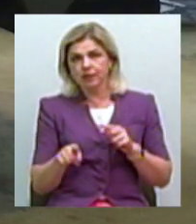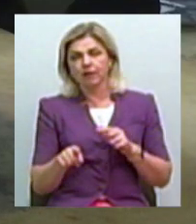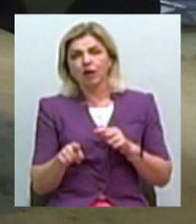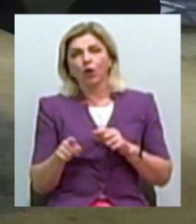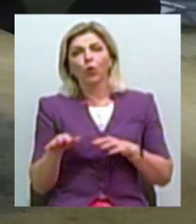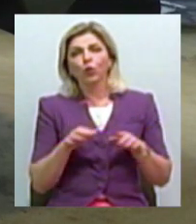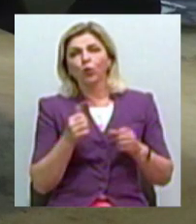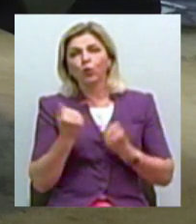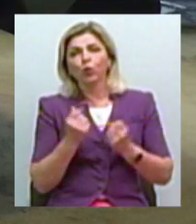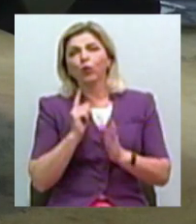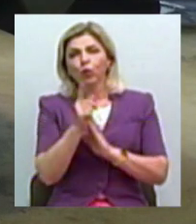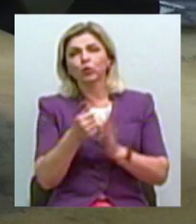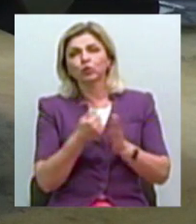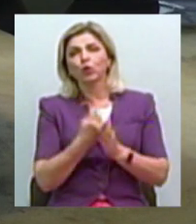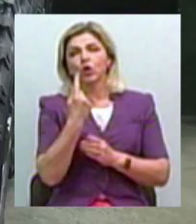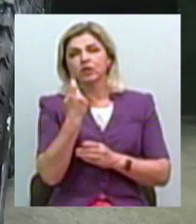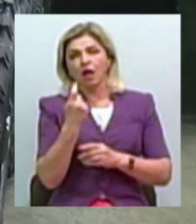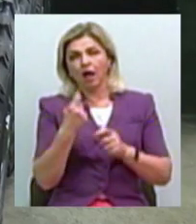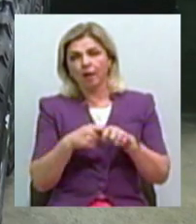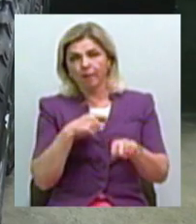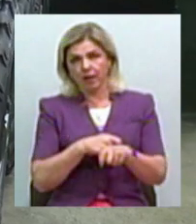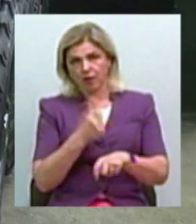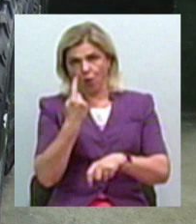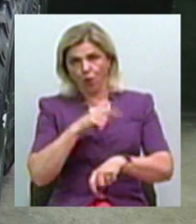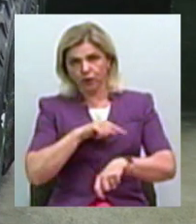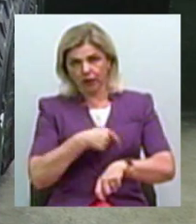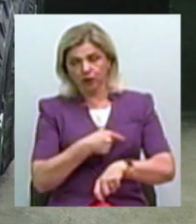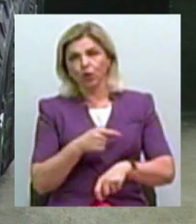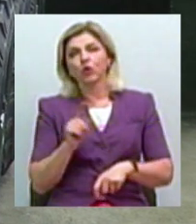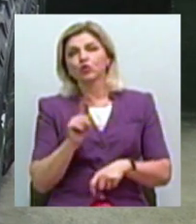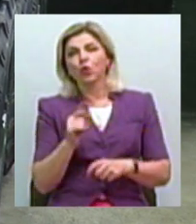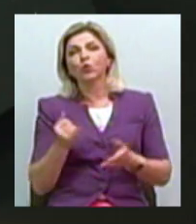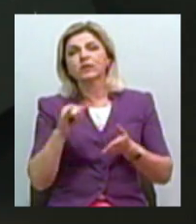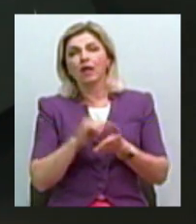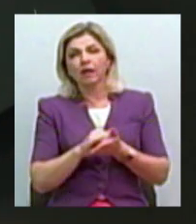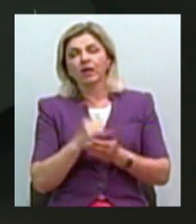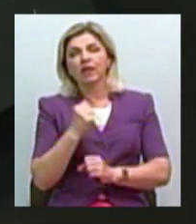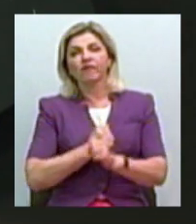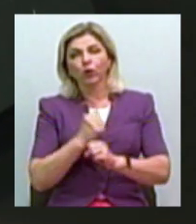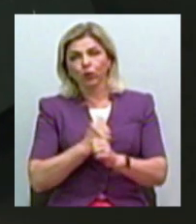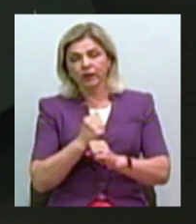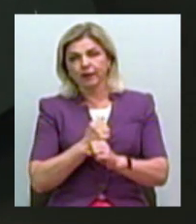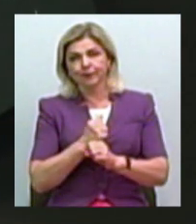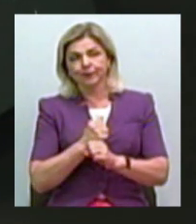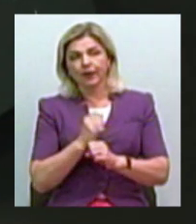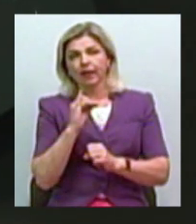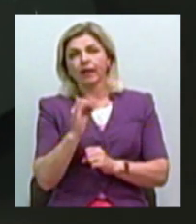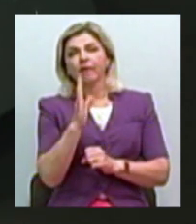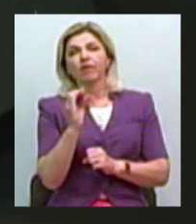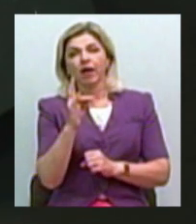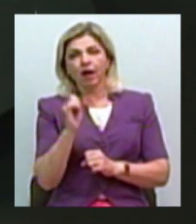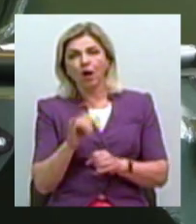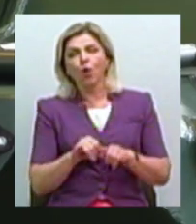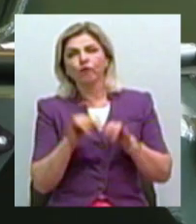швидкість руху до 100 км на годину. За рахунок того, що встановлені двигуни «Івека»,